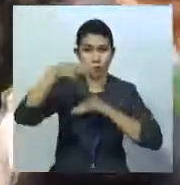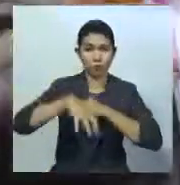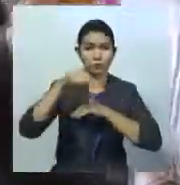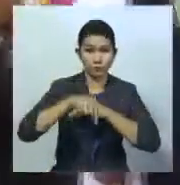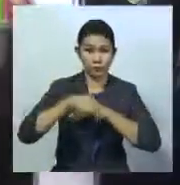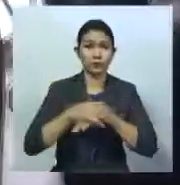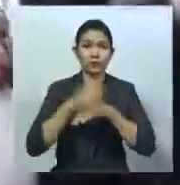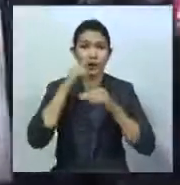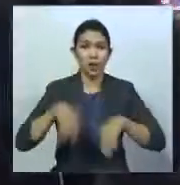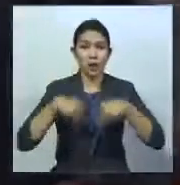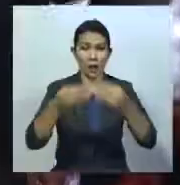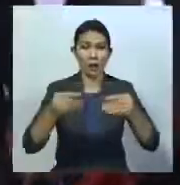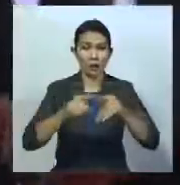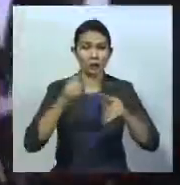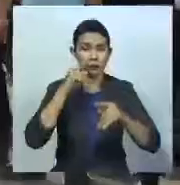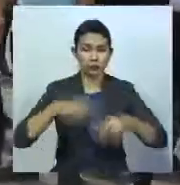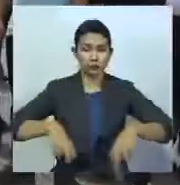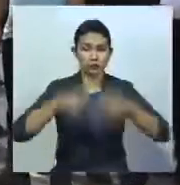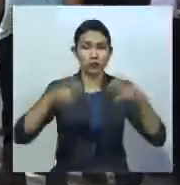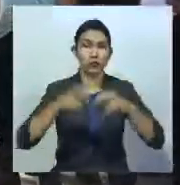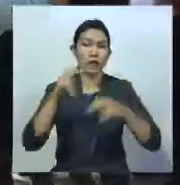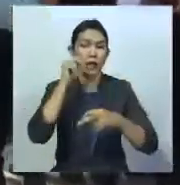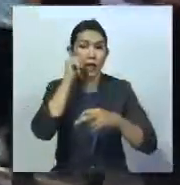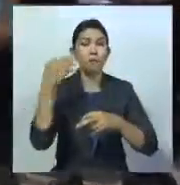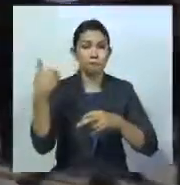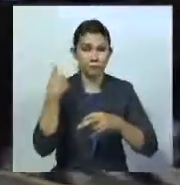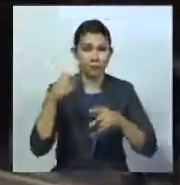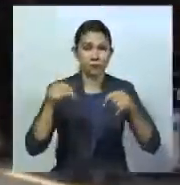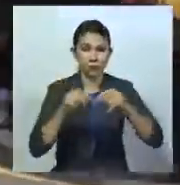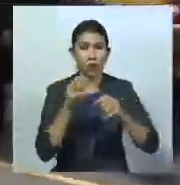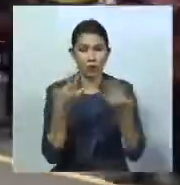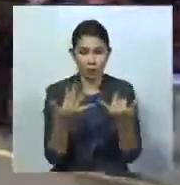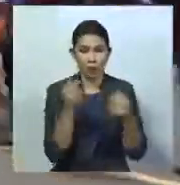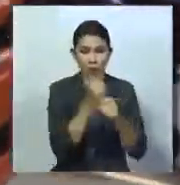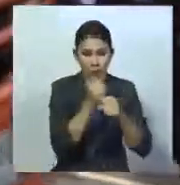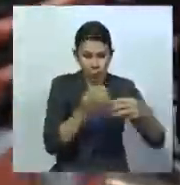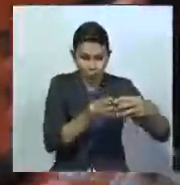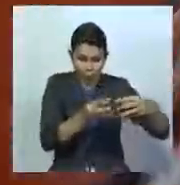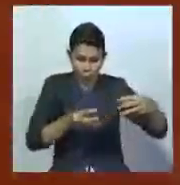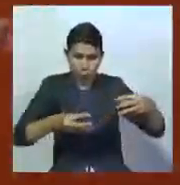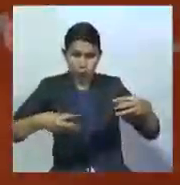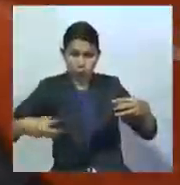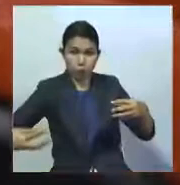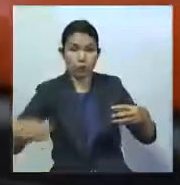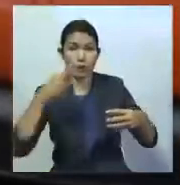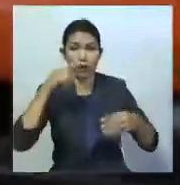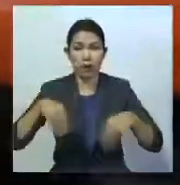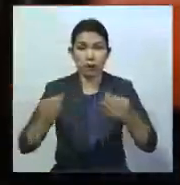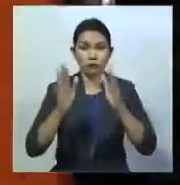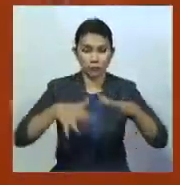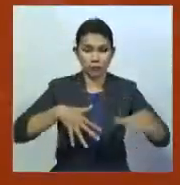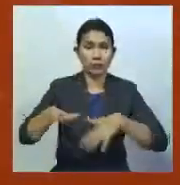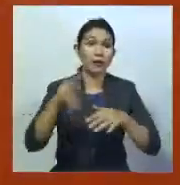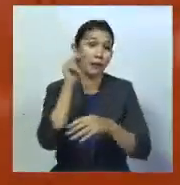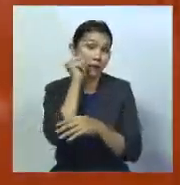ทร์นะคะเพื่อให้ประชาชนในพื้นที่มีน้ำใช้ในระหว่างการวางท่อส่งน้ำดิบไปผลิตน้ำประปาให้ประชาชนในพื้นที่ได้ใ